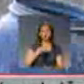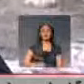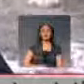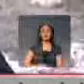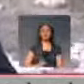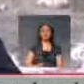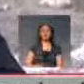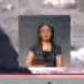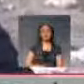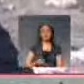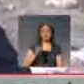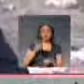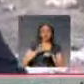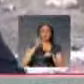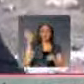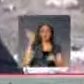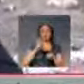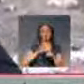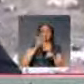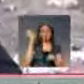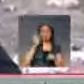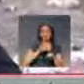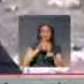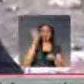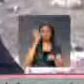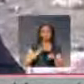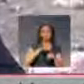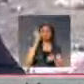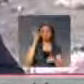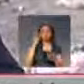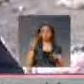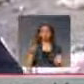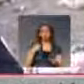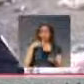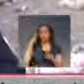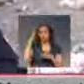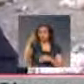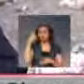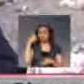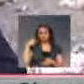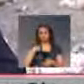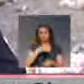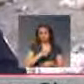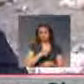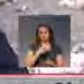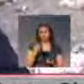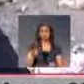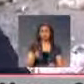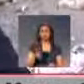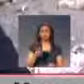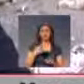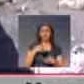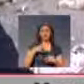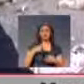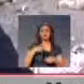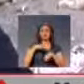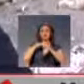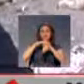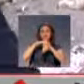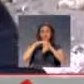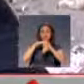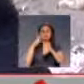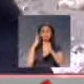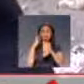معانا كده؟ احنا مسكننا انا وعيالي وولادني، كشفت له مرتين السبوع ده وعمل عندنا حساسيه